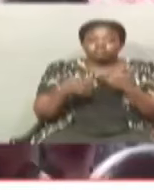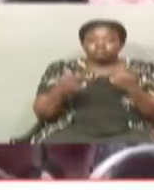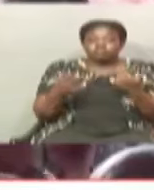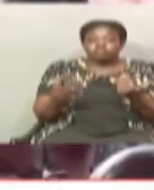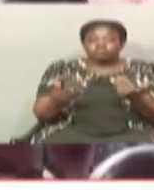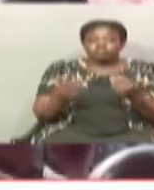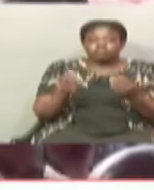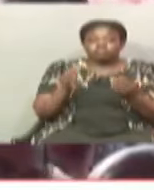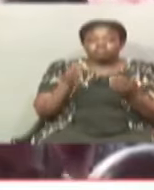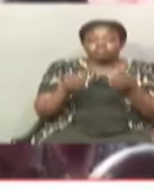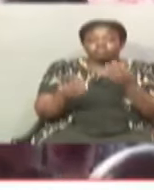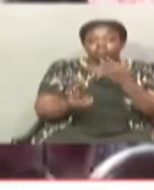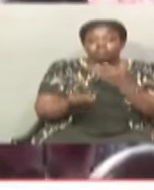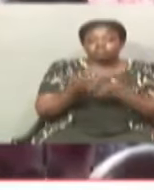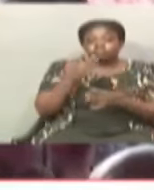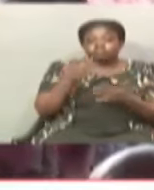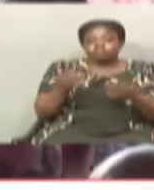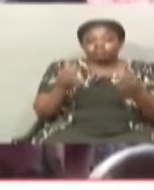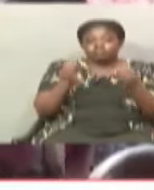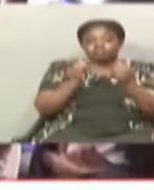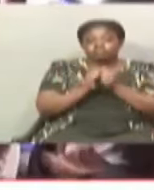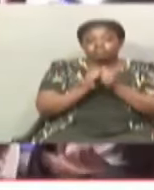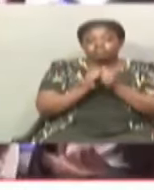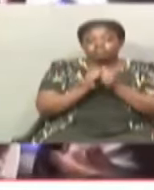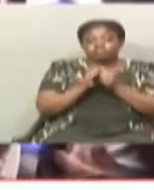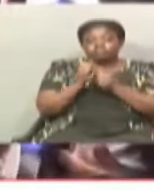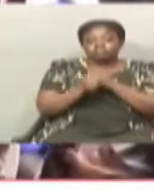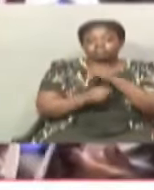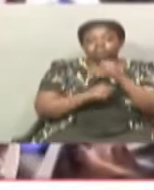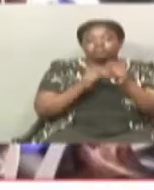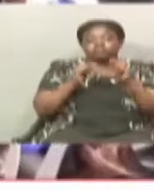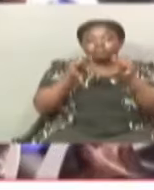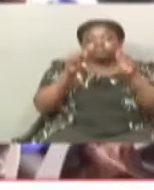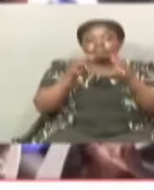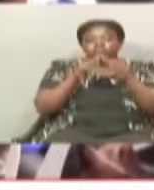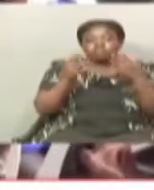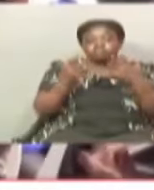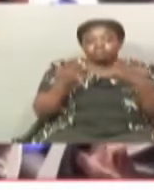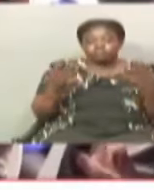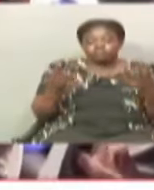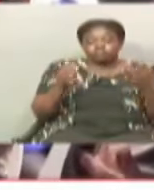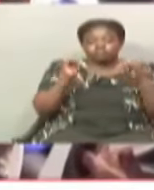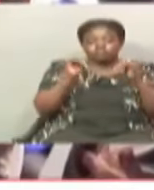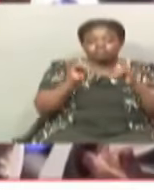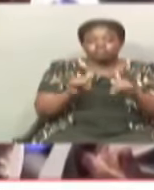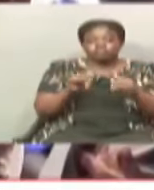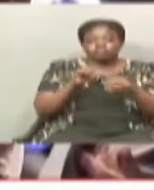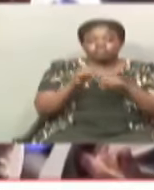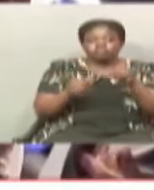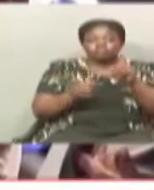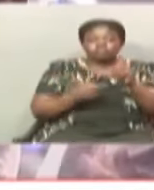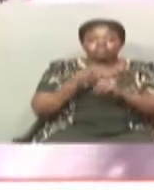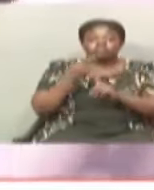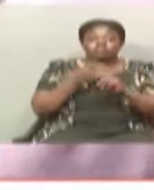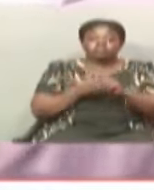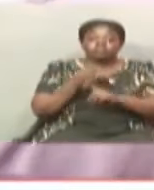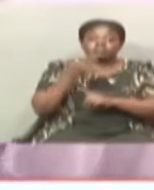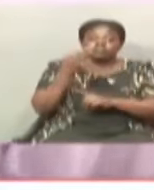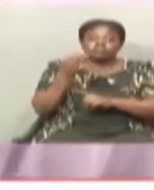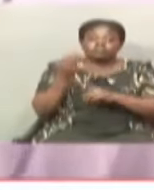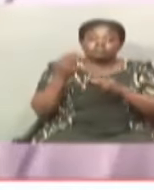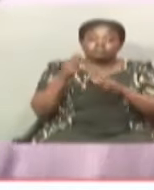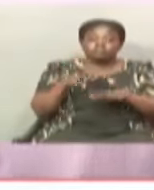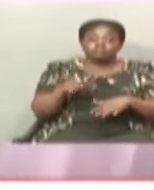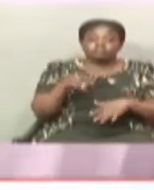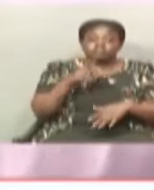n'emyaka 10 n'agenda ku butaka endodde mutwe ekimenyerera nga tumazeeyo emyezi 3 n'afa. Mama we